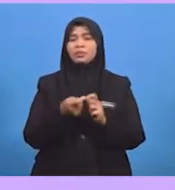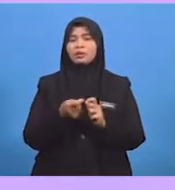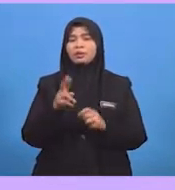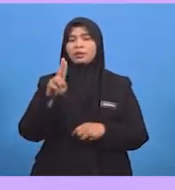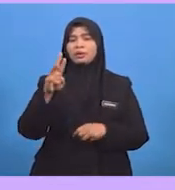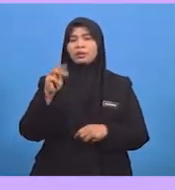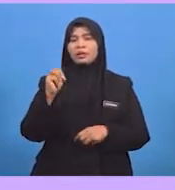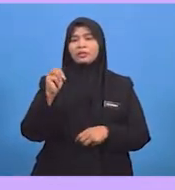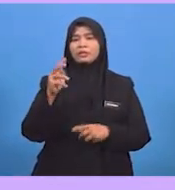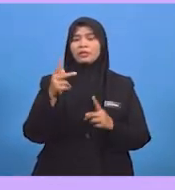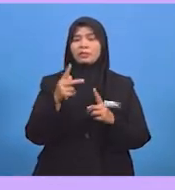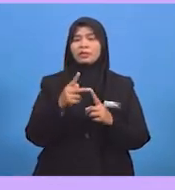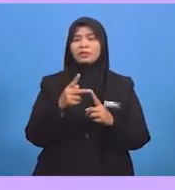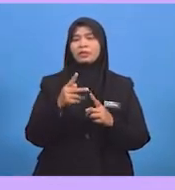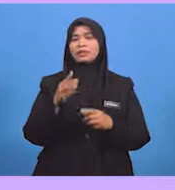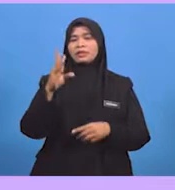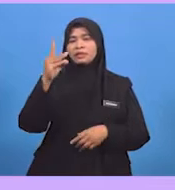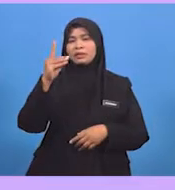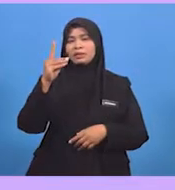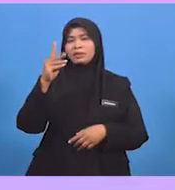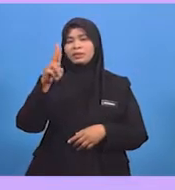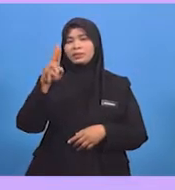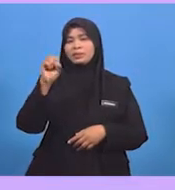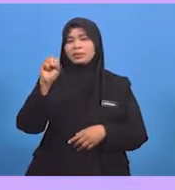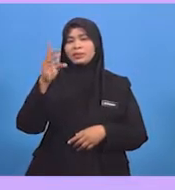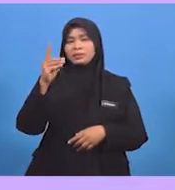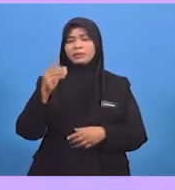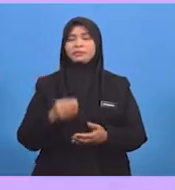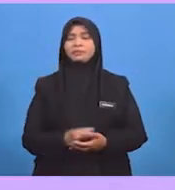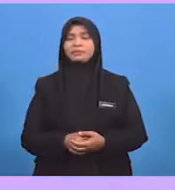Malaysia RM kepada dolar Amerika USD?